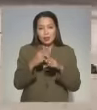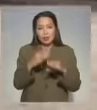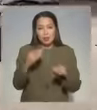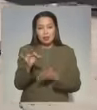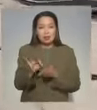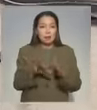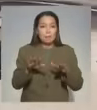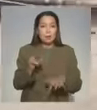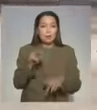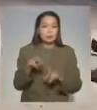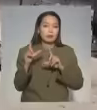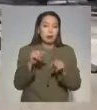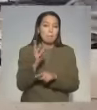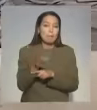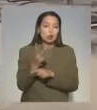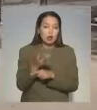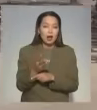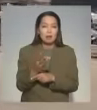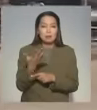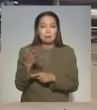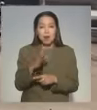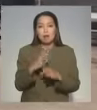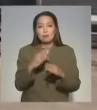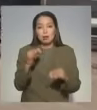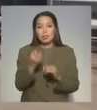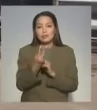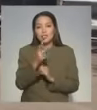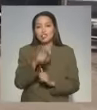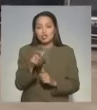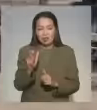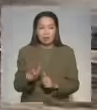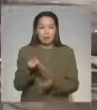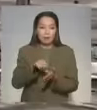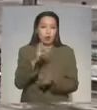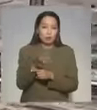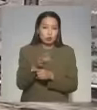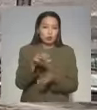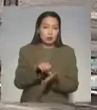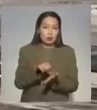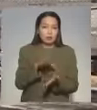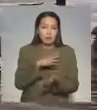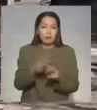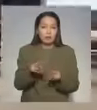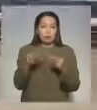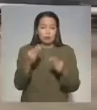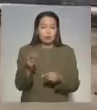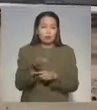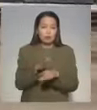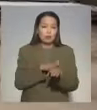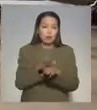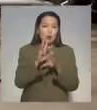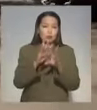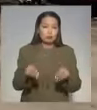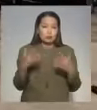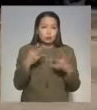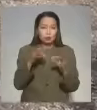Экстренно к месту ЧП выехали пожарные расчеты, 5 машин и 12 человек личного состава. К этому моменту пожар уже полностью потушен, но